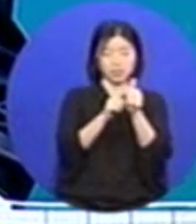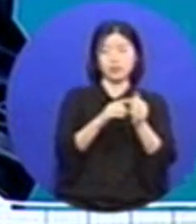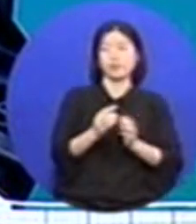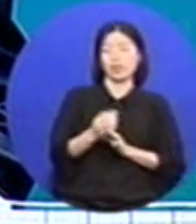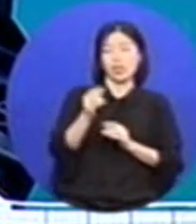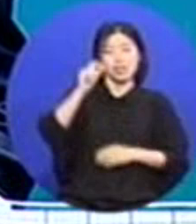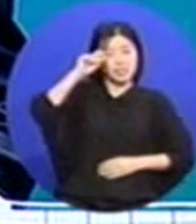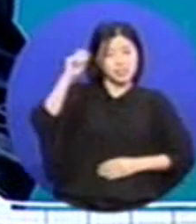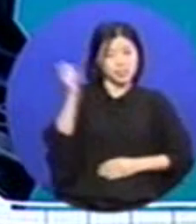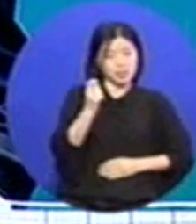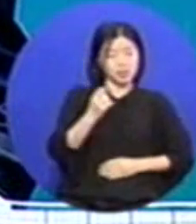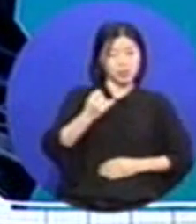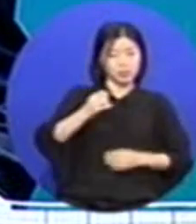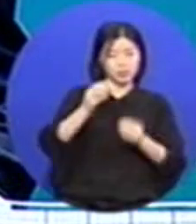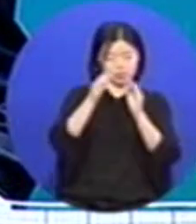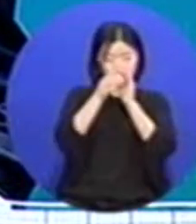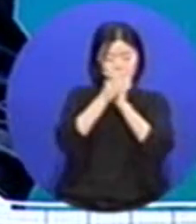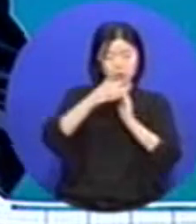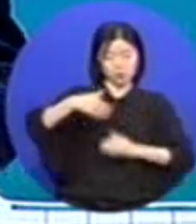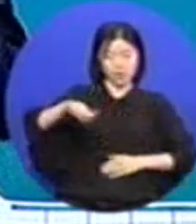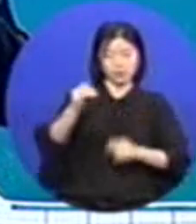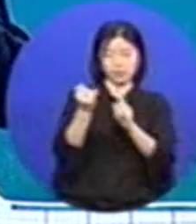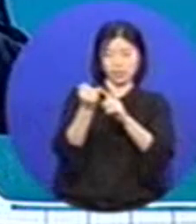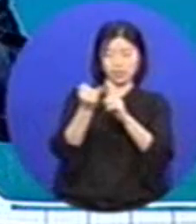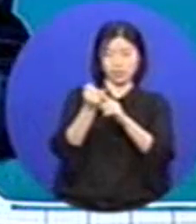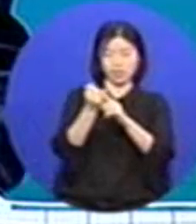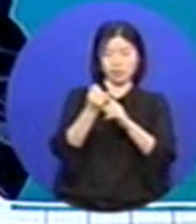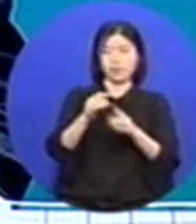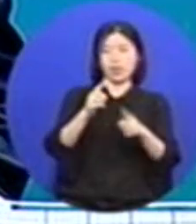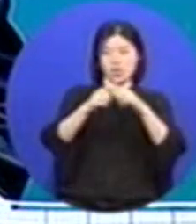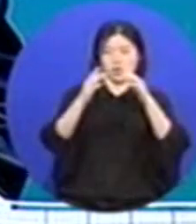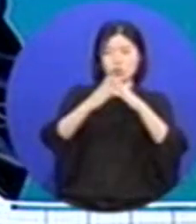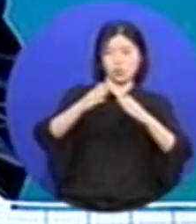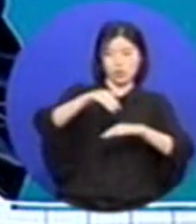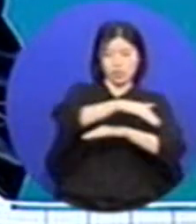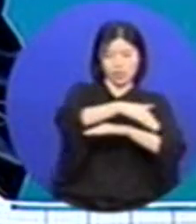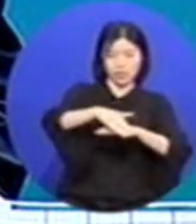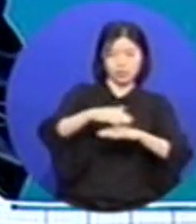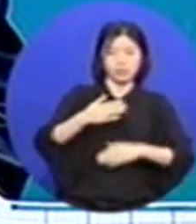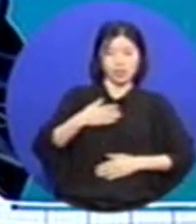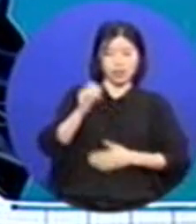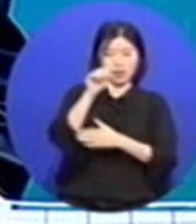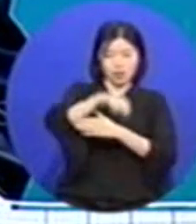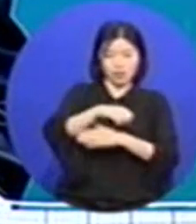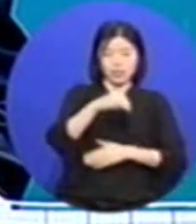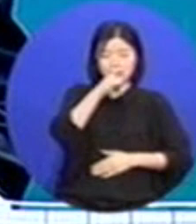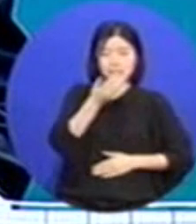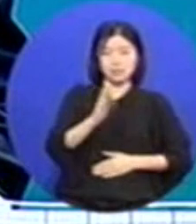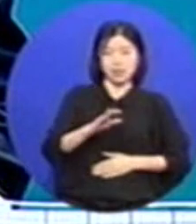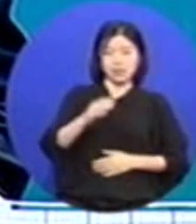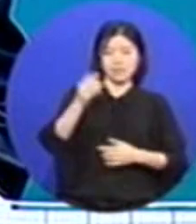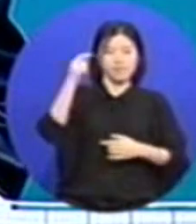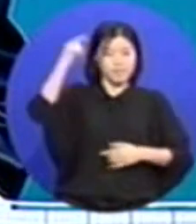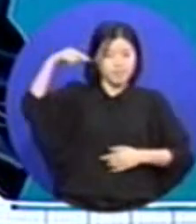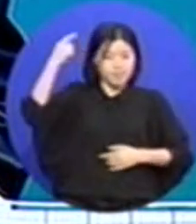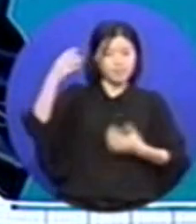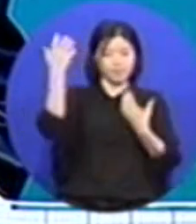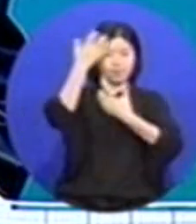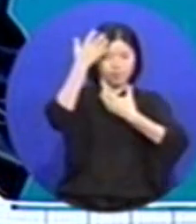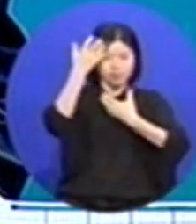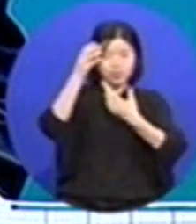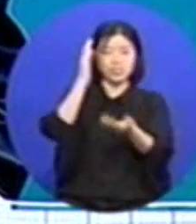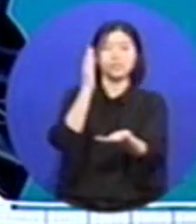하는 아내에게 그랬대요 교회 다니는 것은 내가 허락하지 만 미치지는 마 잘 비치지 는